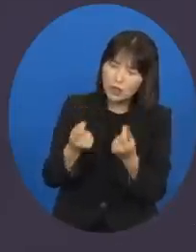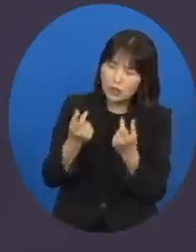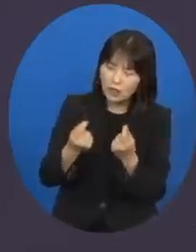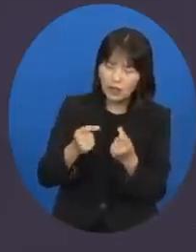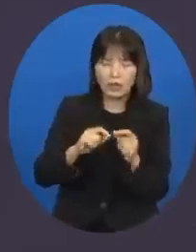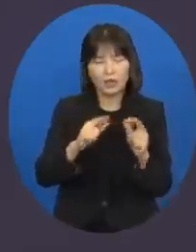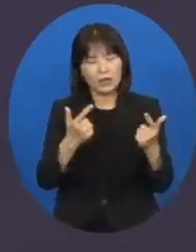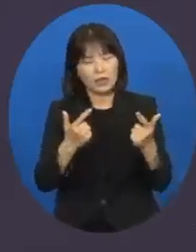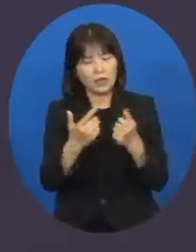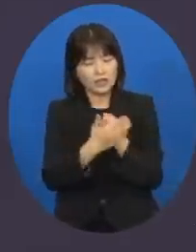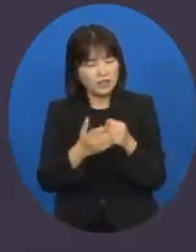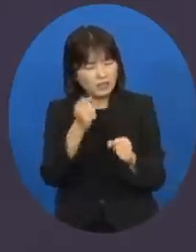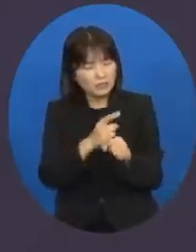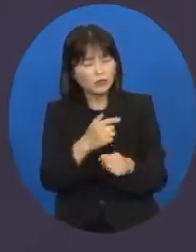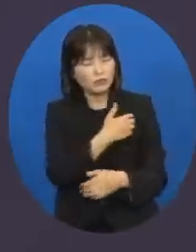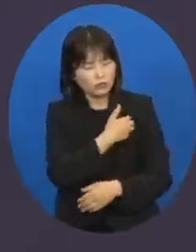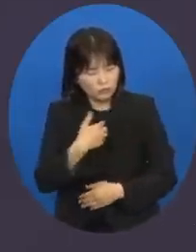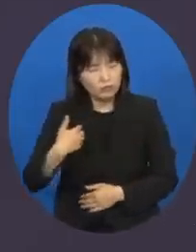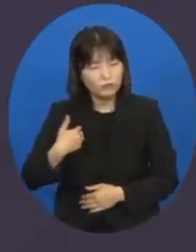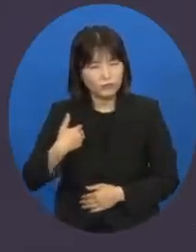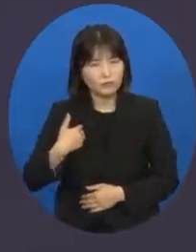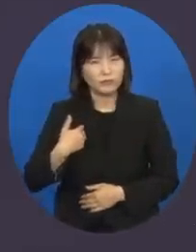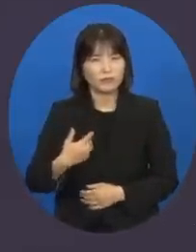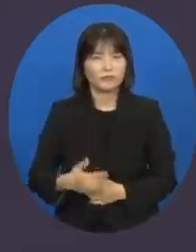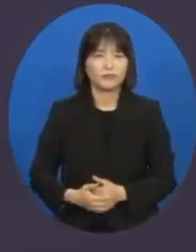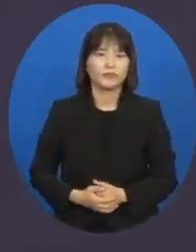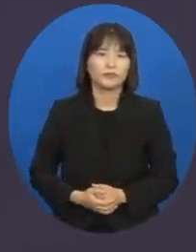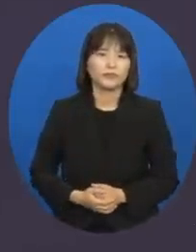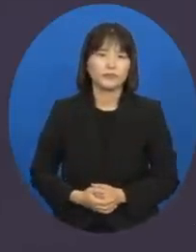은혜는 이미 충분해.